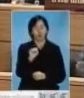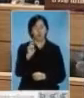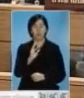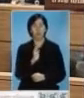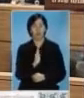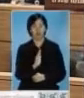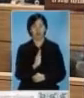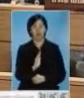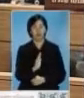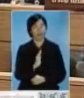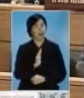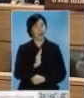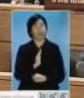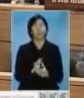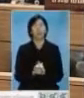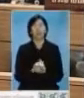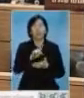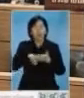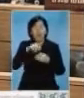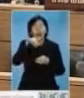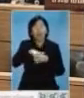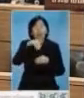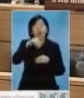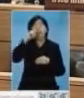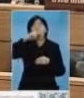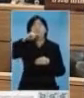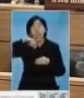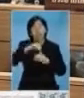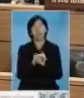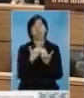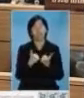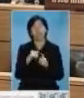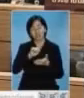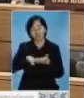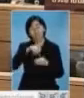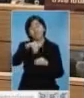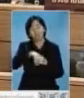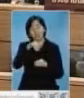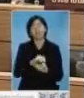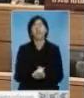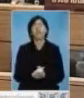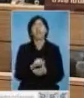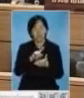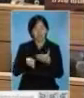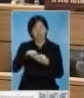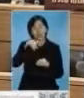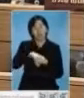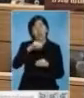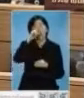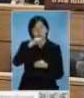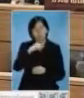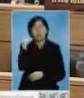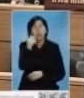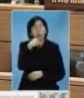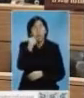างแต่ในทางปฏิบัติในการเลือกตั้งจริงๆในประเทศไทยในเวลานี้การเลือกตั้งนะครับเราได้ยินเสม